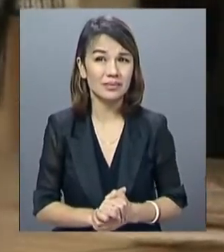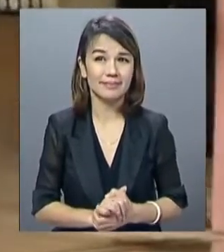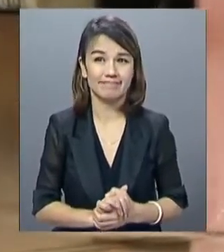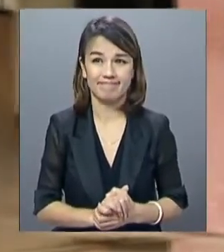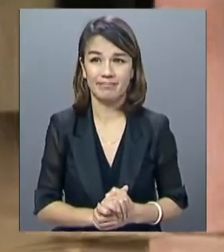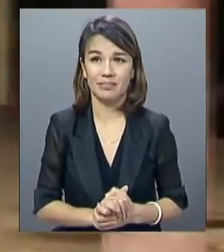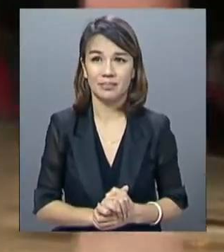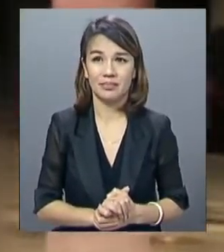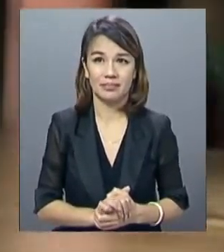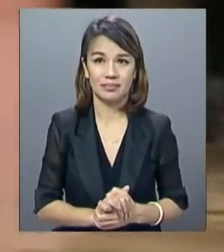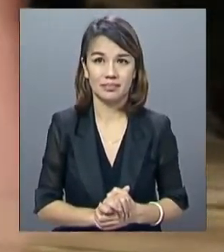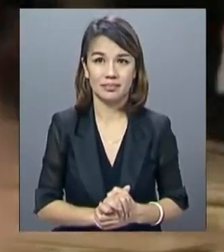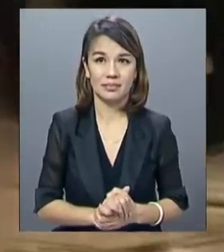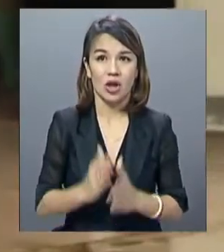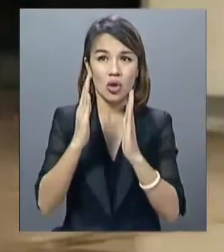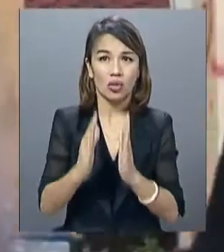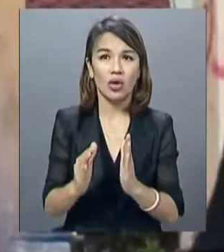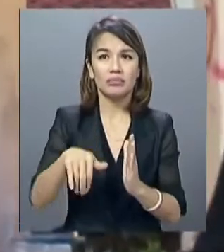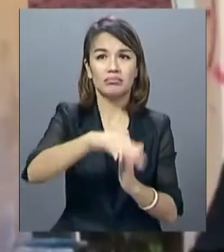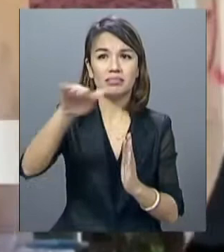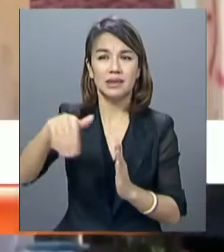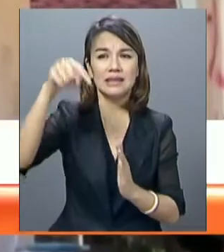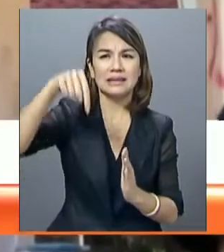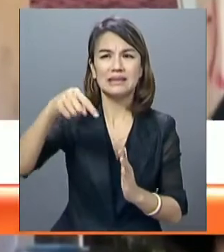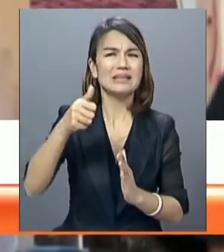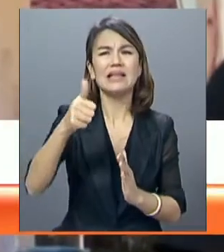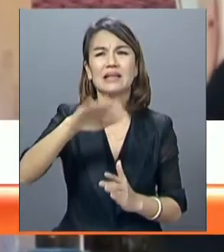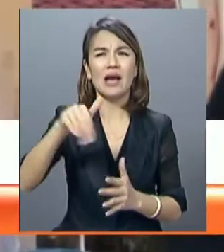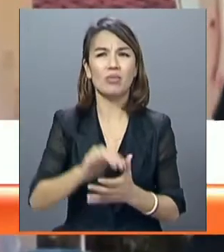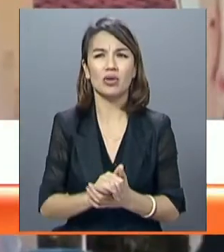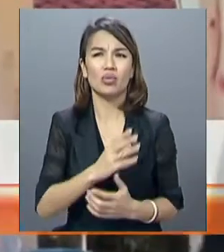าเงยูนิงมอลเล็กับพอละเอาเงยรัตนุสตาโกละ